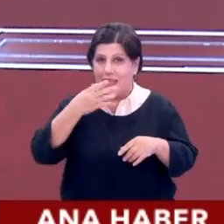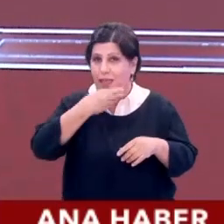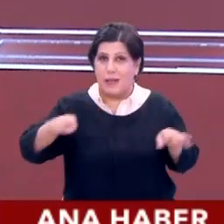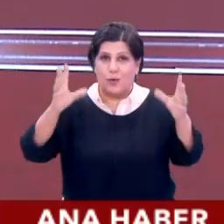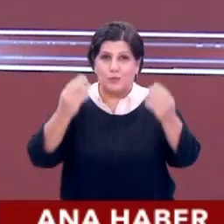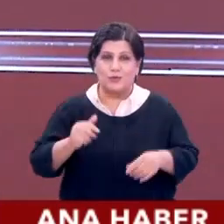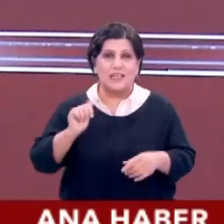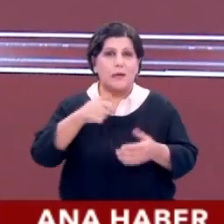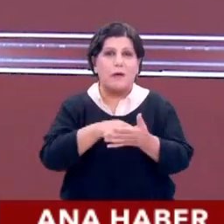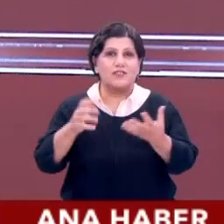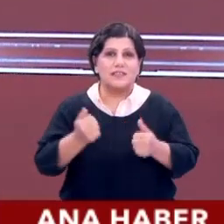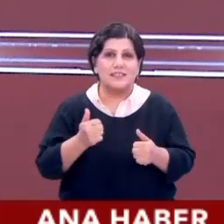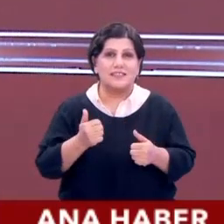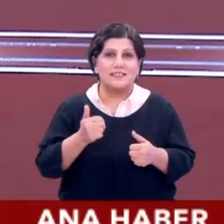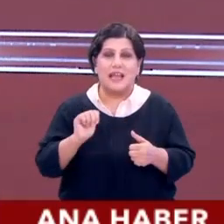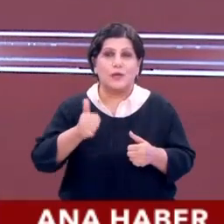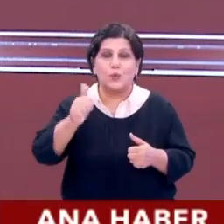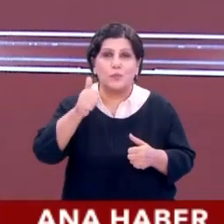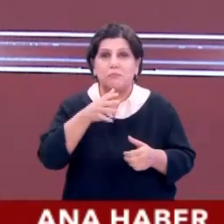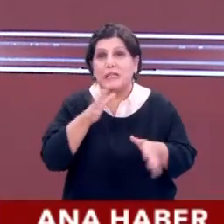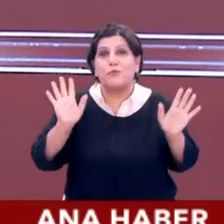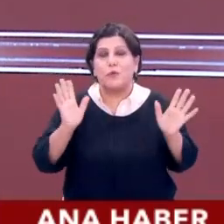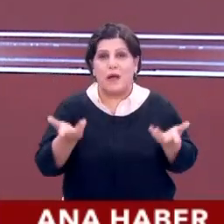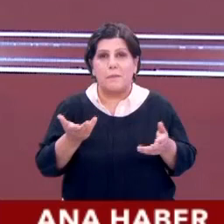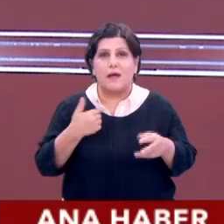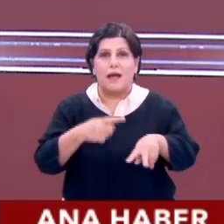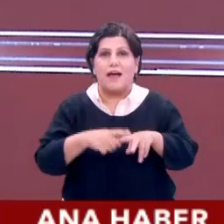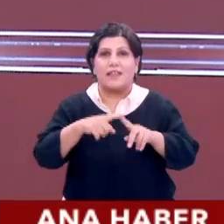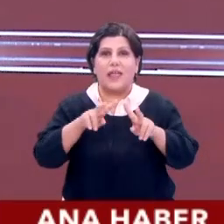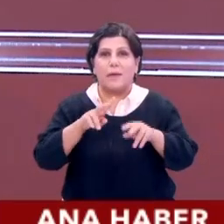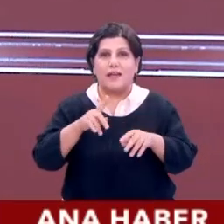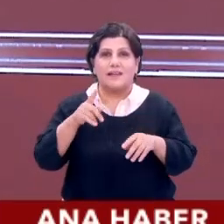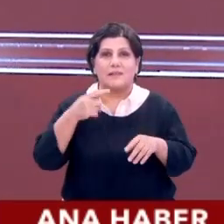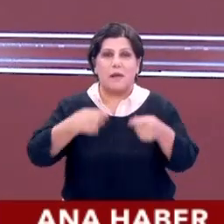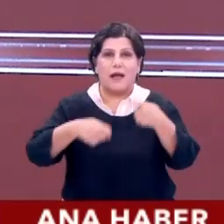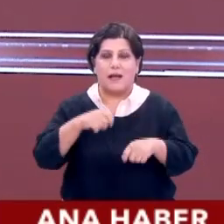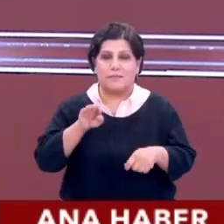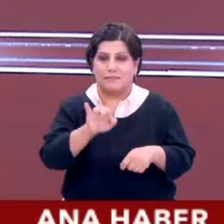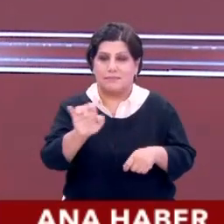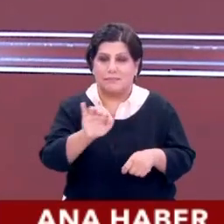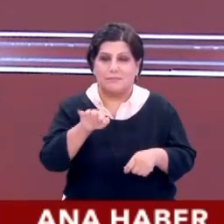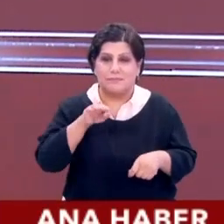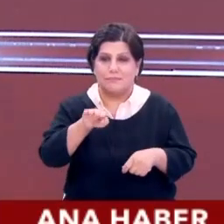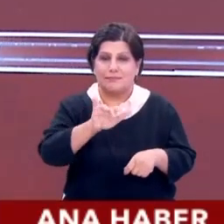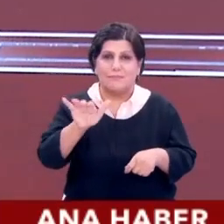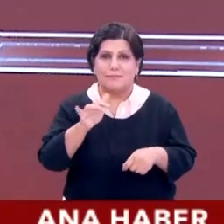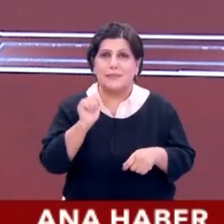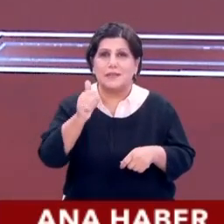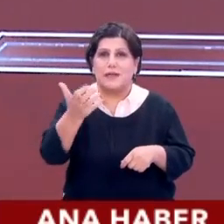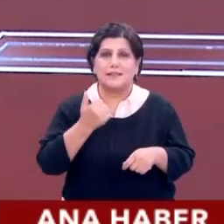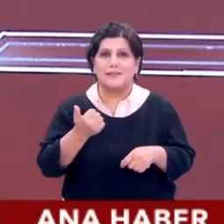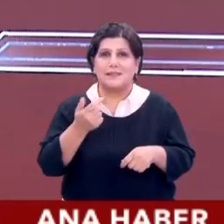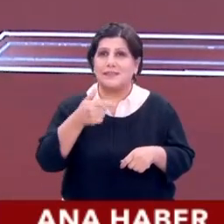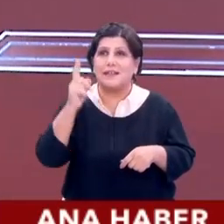olacağız maaşı hangi gün bilmiyorum ama ATM'den devlet baba yatırıyor maaşı Oh tadından yenmez